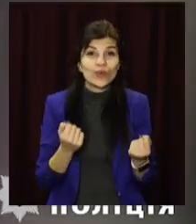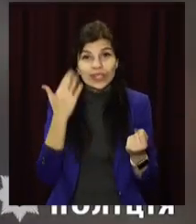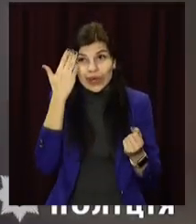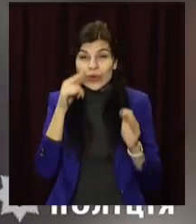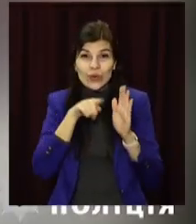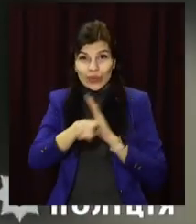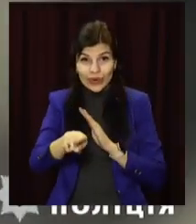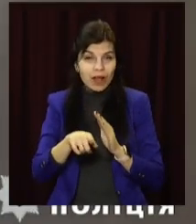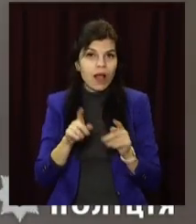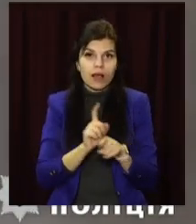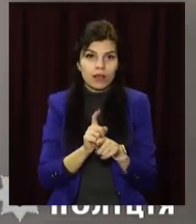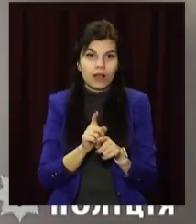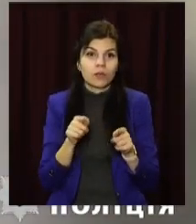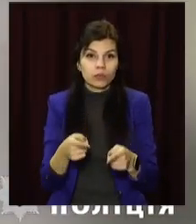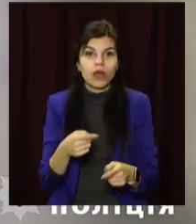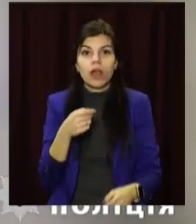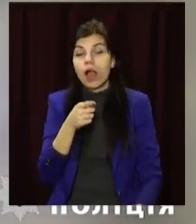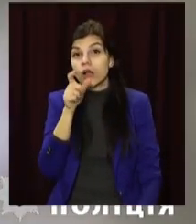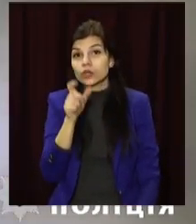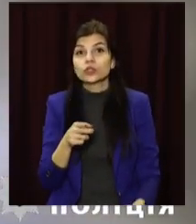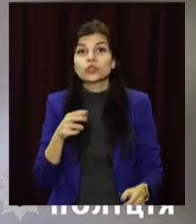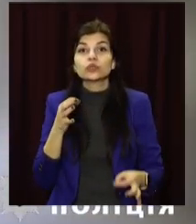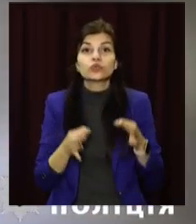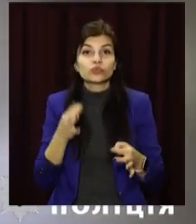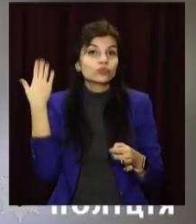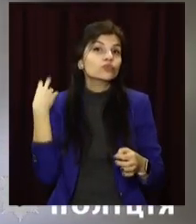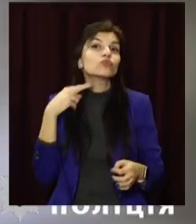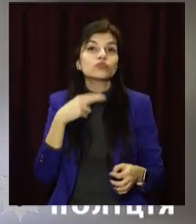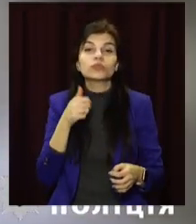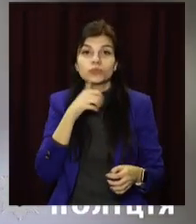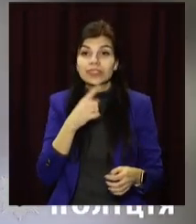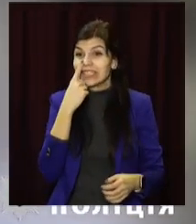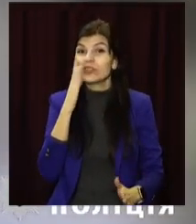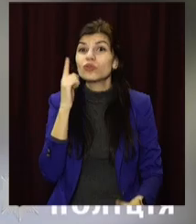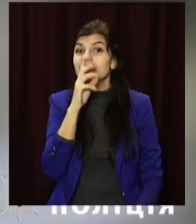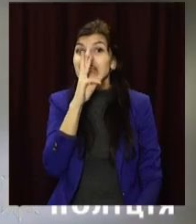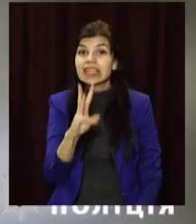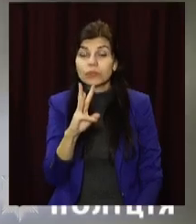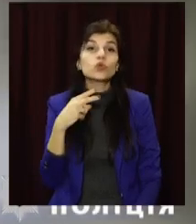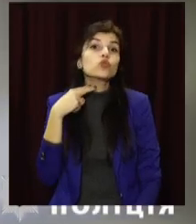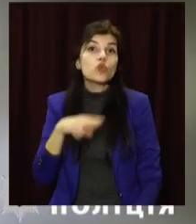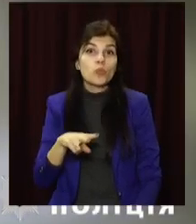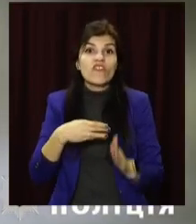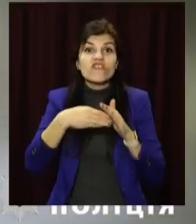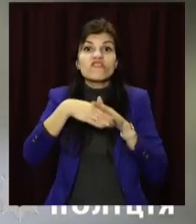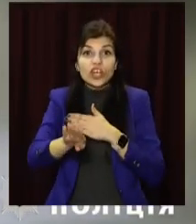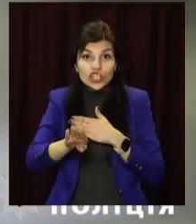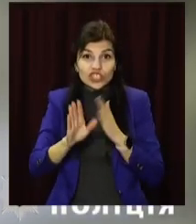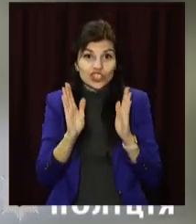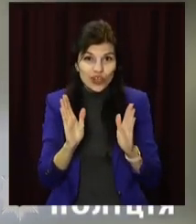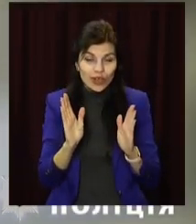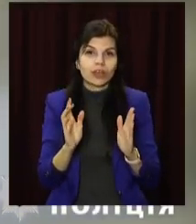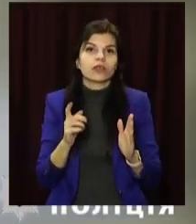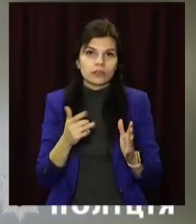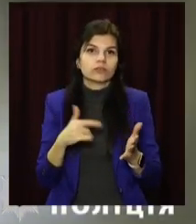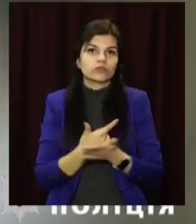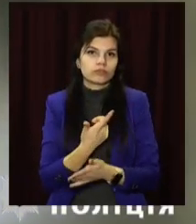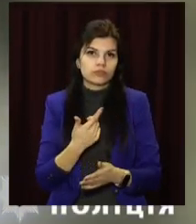пункту. Ним виявився неодноразово засуджений дніпрянин, який лише 3 місяці тому звільнився з тюрми. Викрадача автівки взяли під